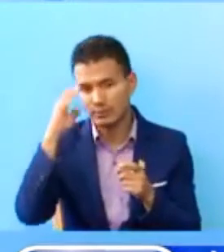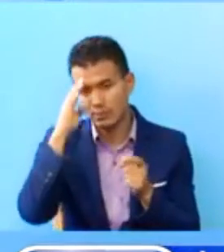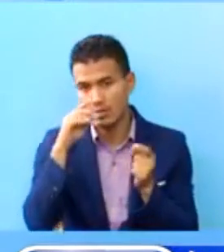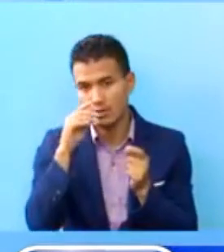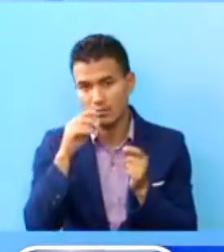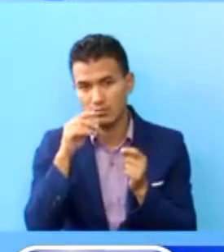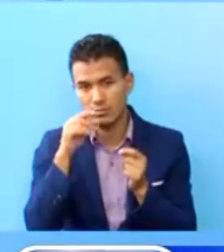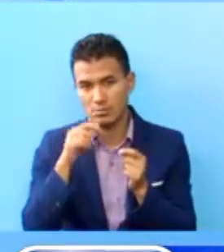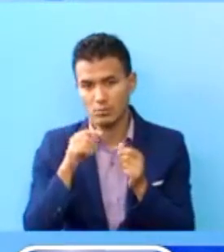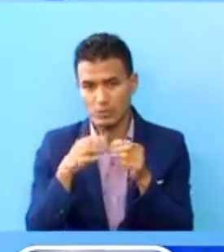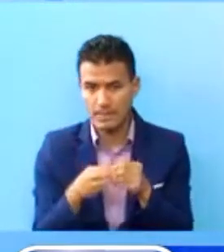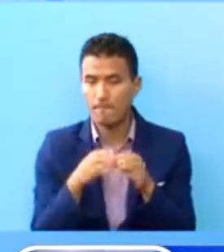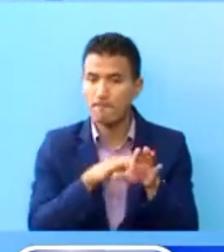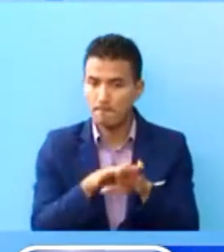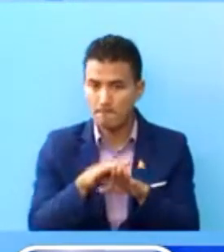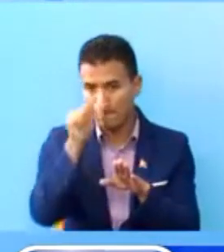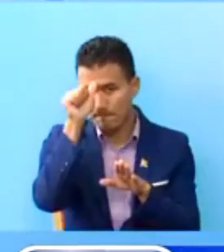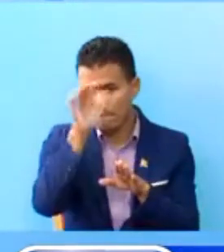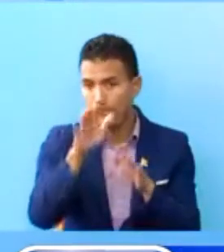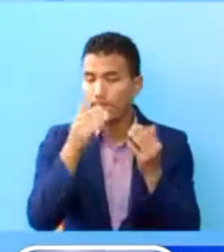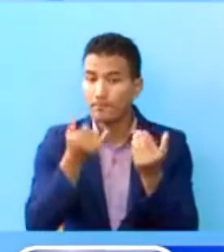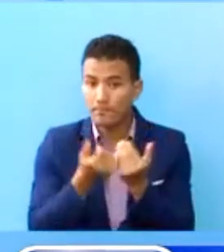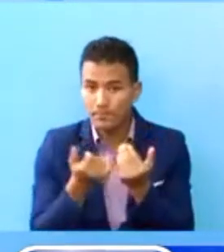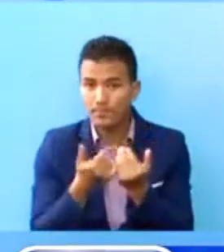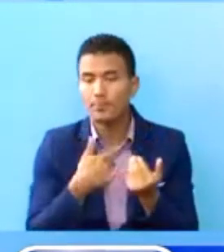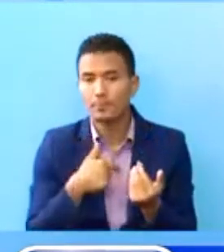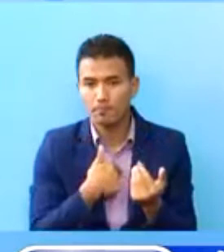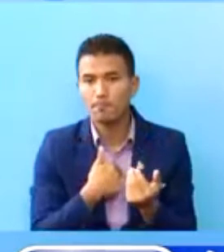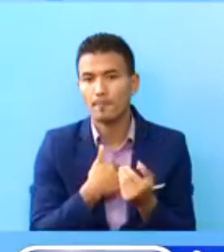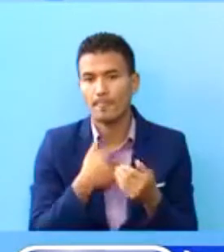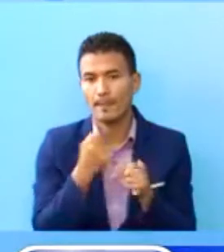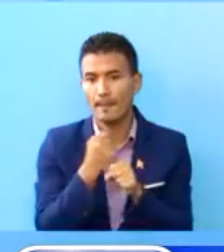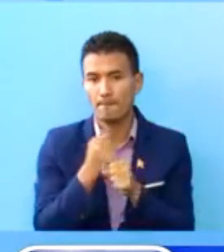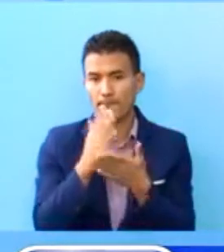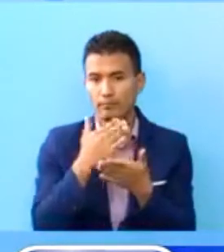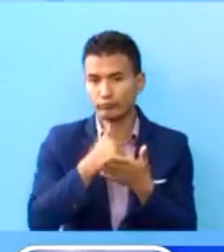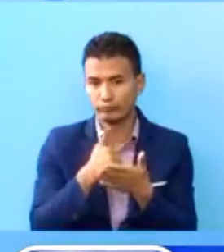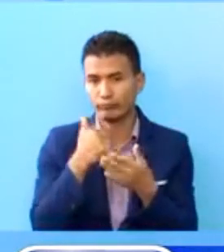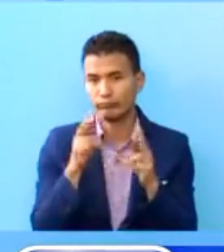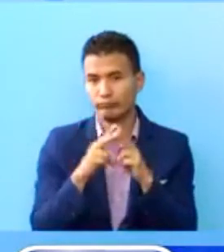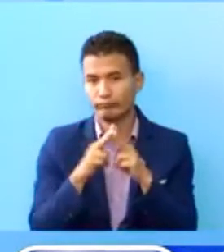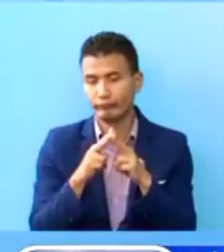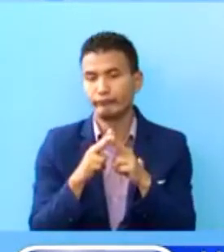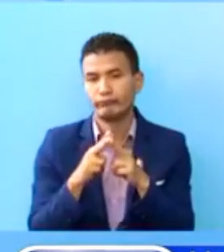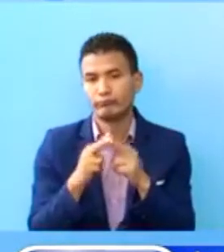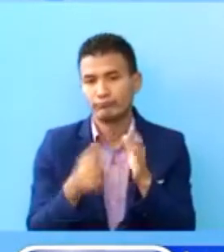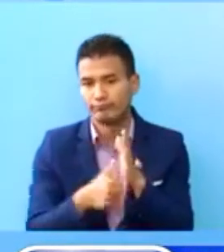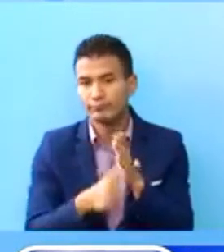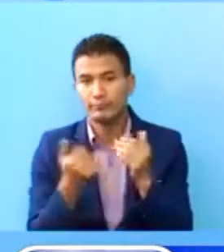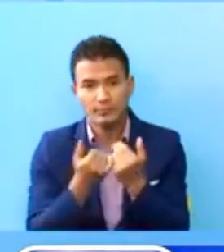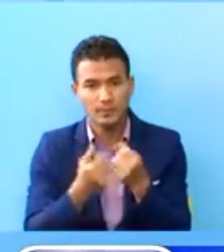सरकारको उसमा रहेको टिमहरूलाई जानकारी गराए। हामीले चाहिँ कार्य विभाजन गरी हामीले कन्ट्राक्ट ट्रेसिङको काम चाहिँ